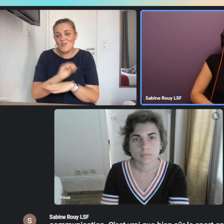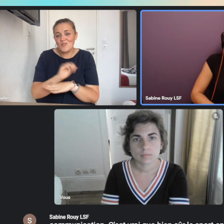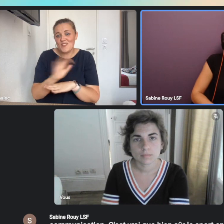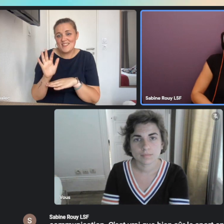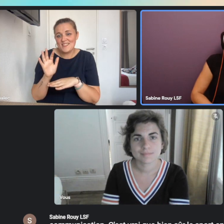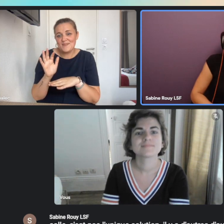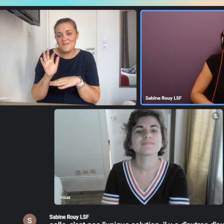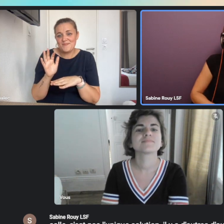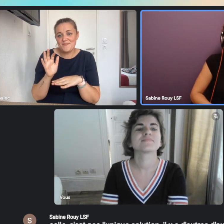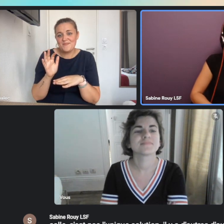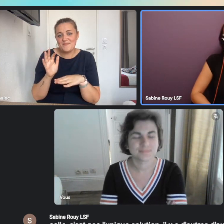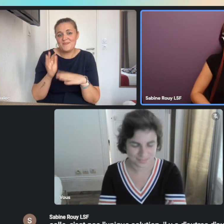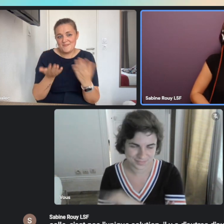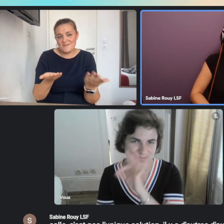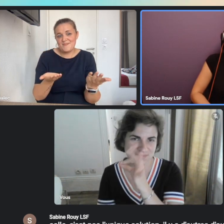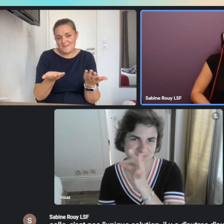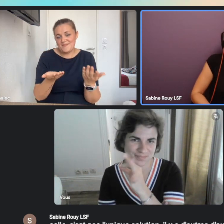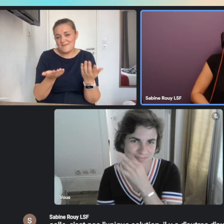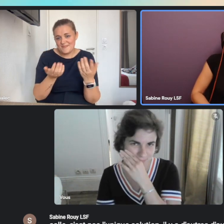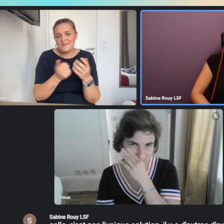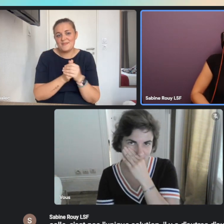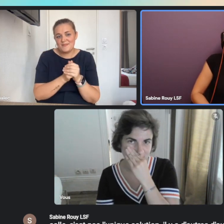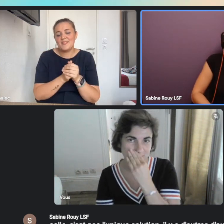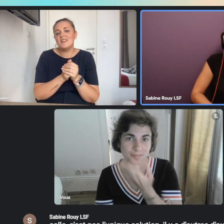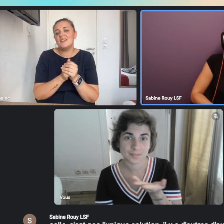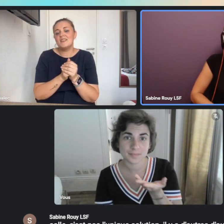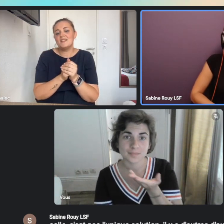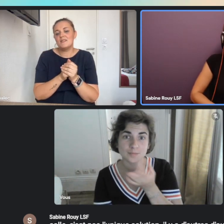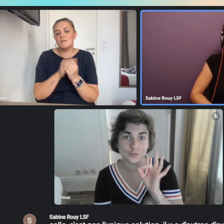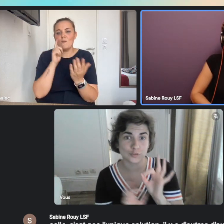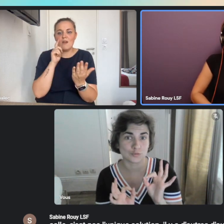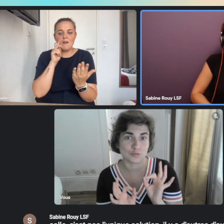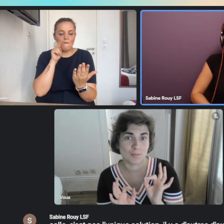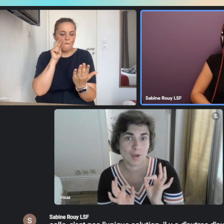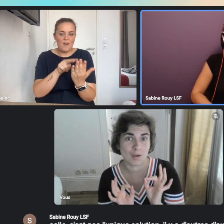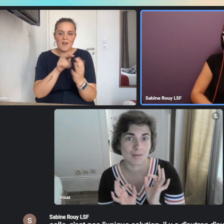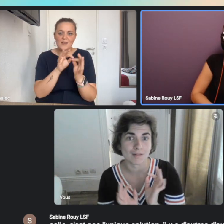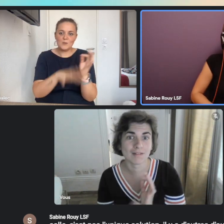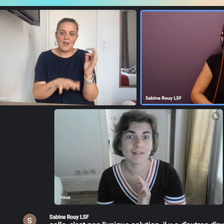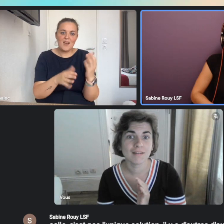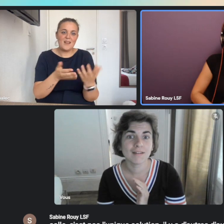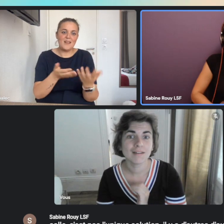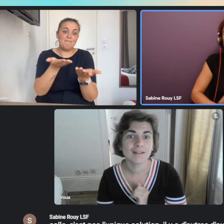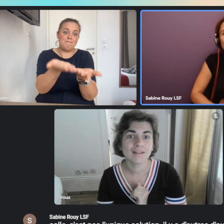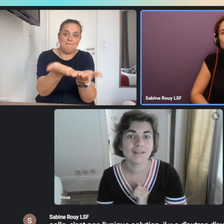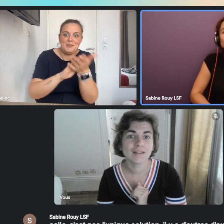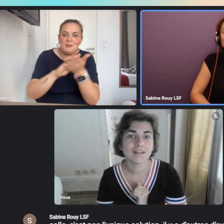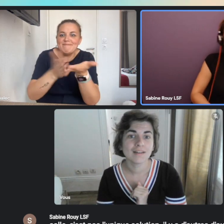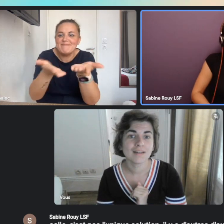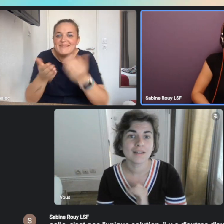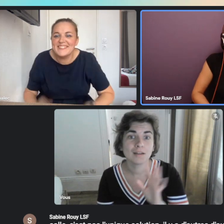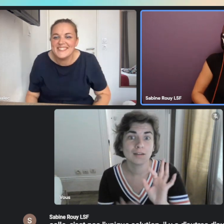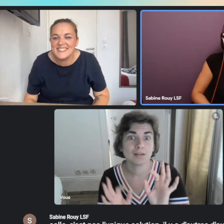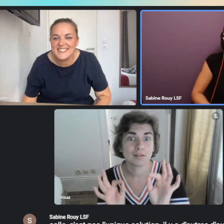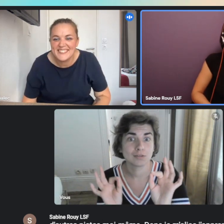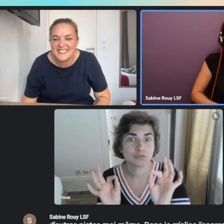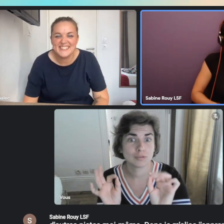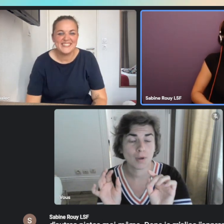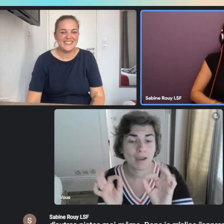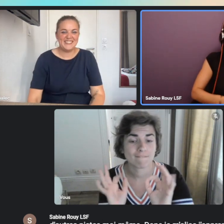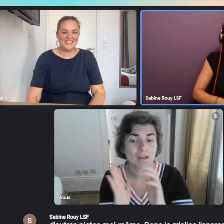Donc voilà, il y a aussi, le bullet journal. Oui, mmh. Bah, justement, donc oui, pardon,